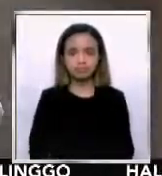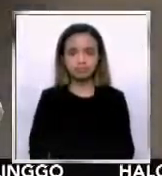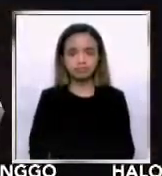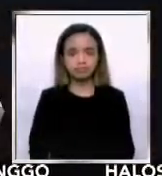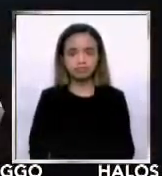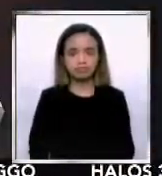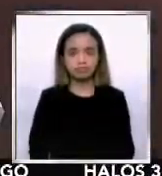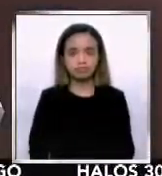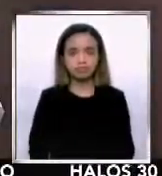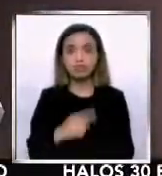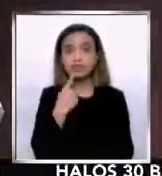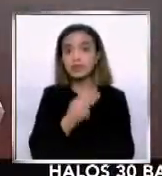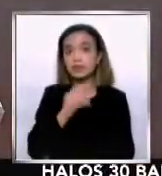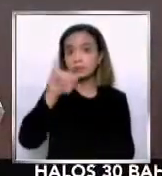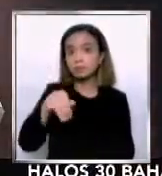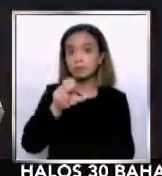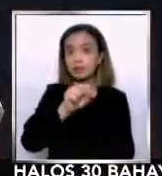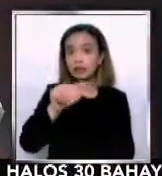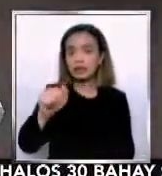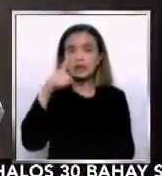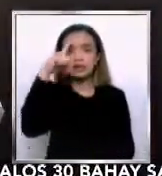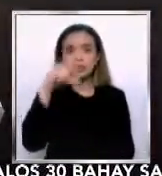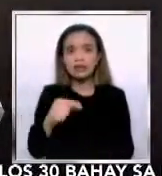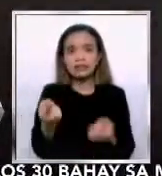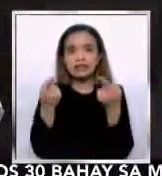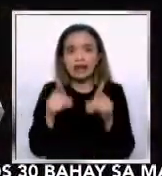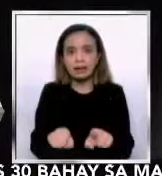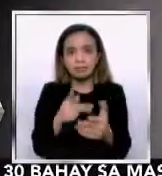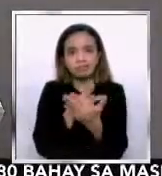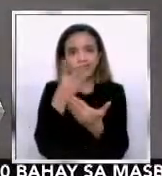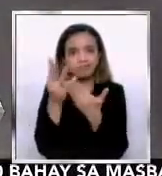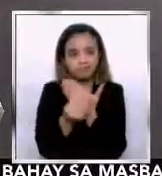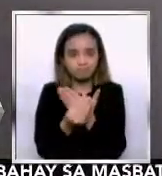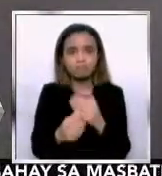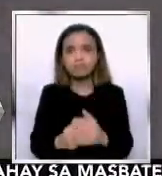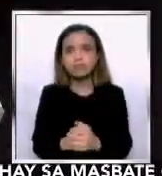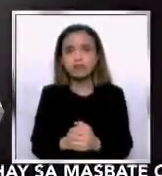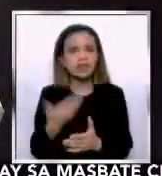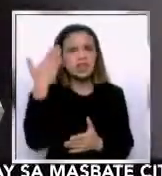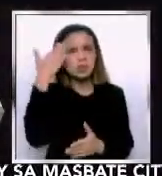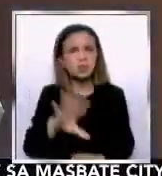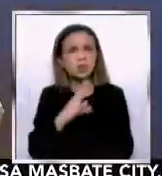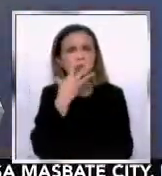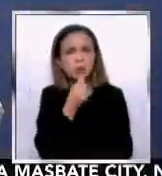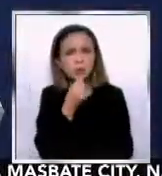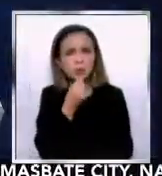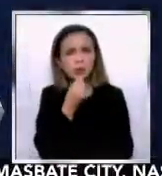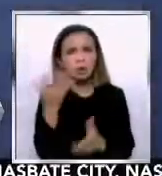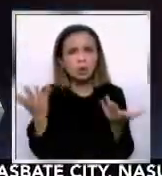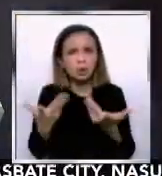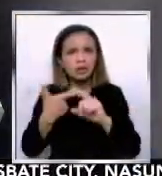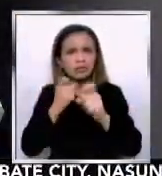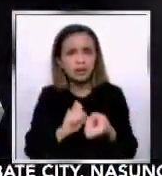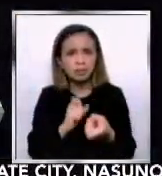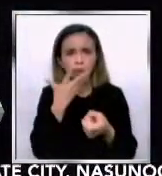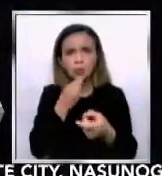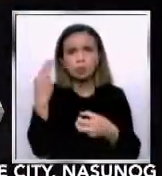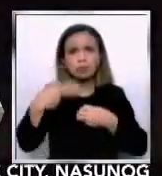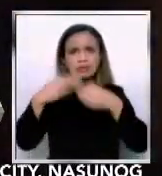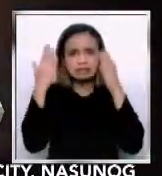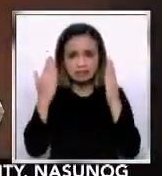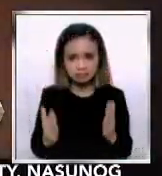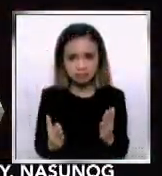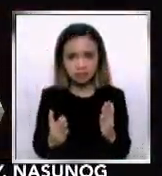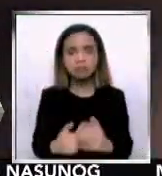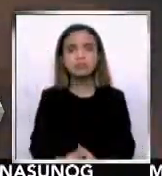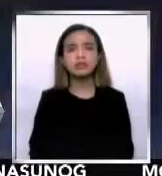Ayon kay Jessa, mabilis lang ang nangyaring programa. Hindi raw nila kilala at alam kung taga saan ang mga lumaho. Nakikita raw ang